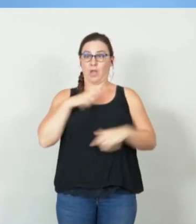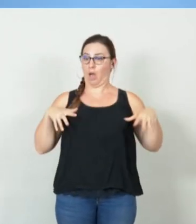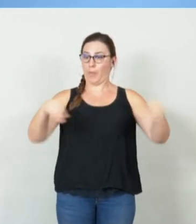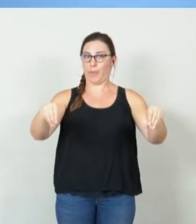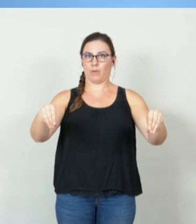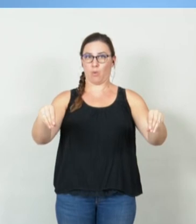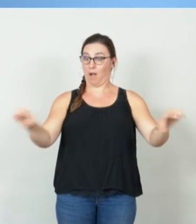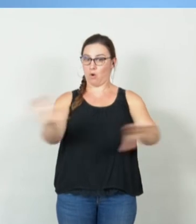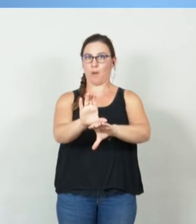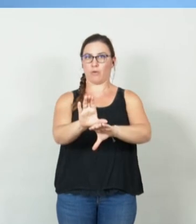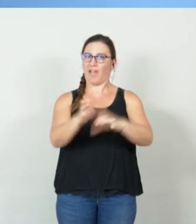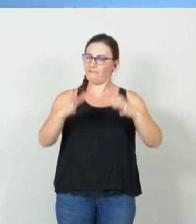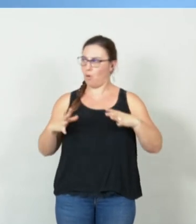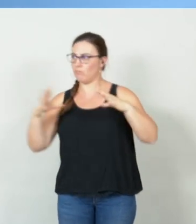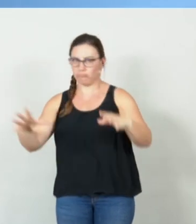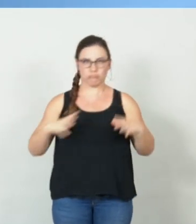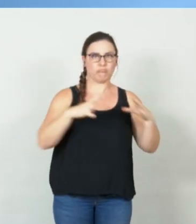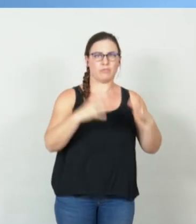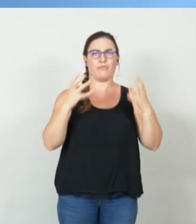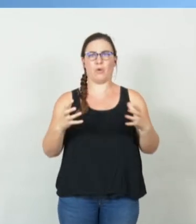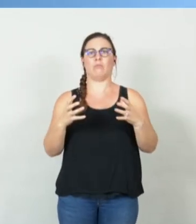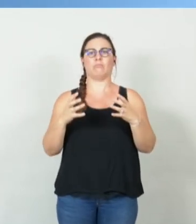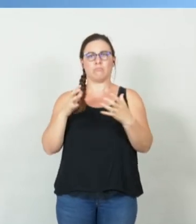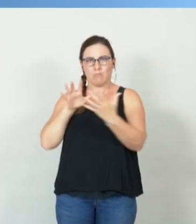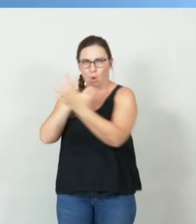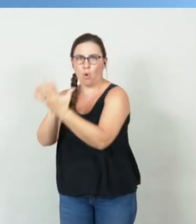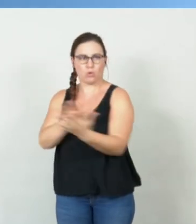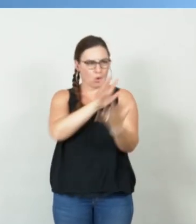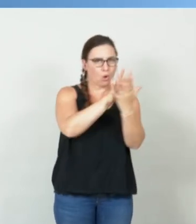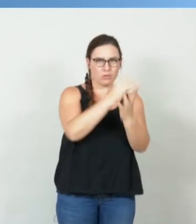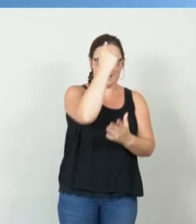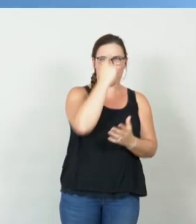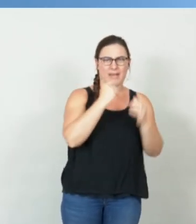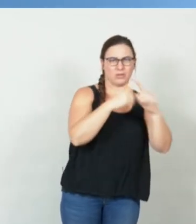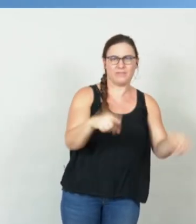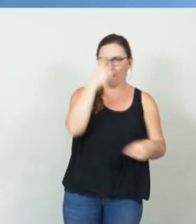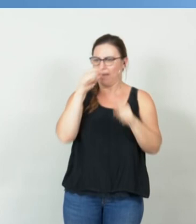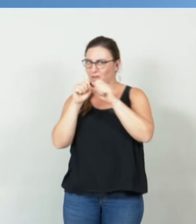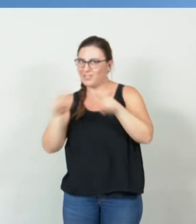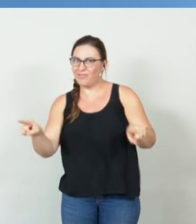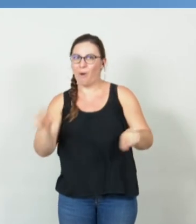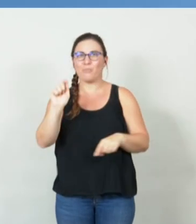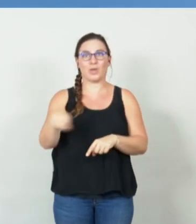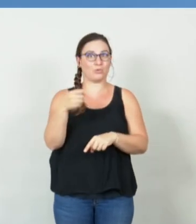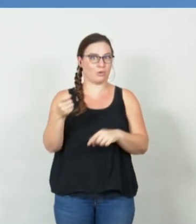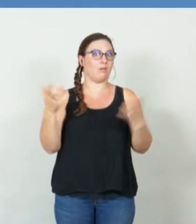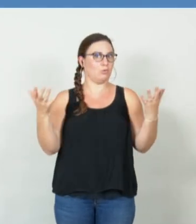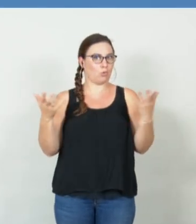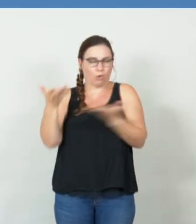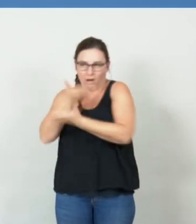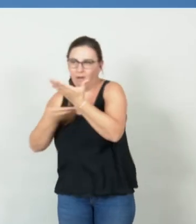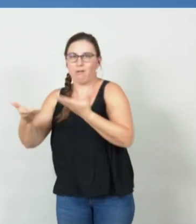d'action complémentaire de rencontre aussi avec les voisins c'est pas les mêmes personnes qu'on rencontre en union de quartier en conseil citoyen